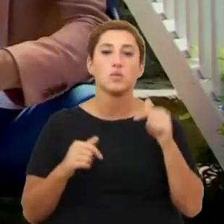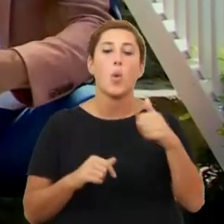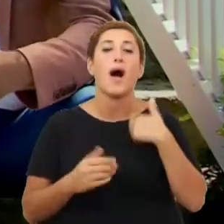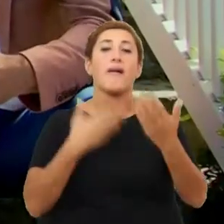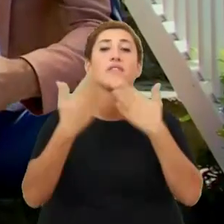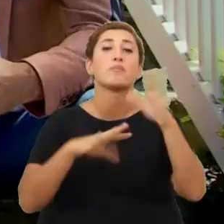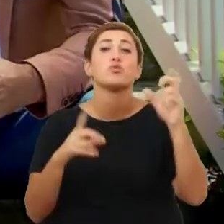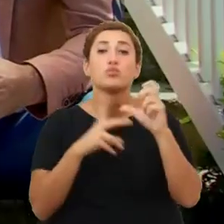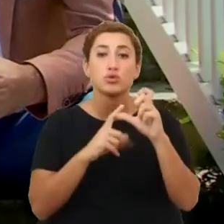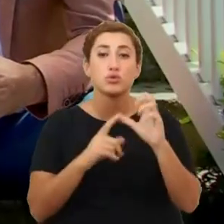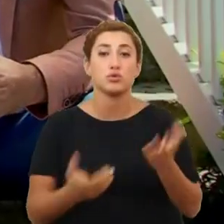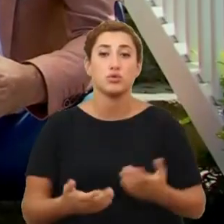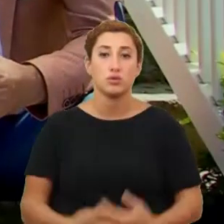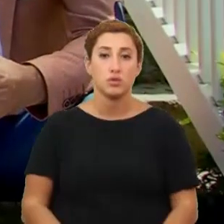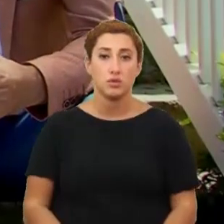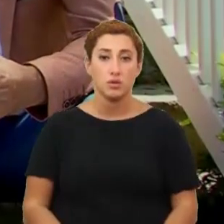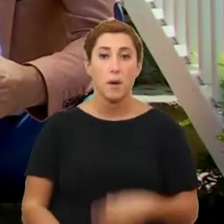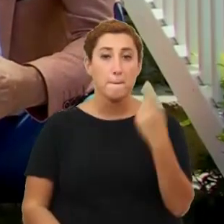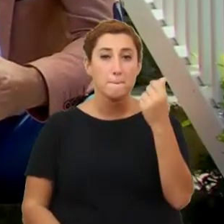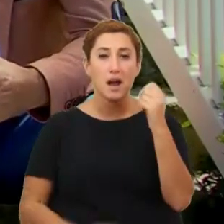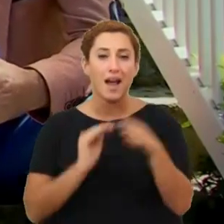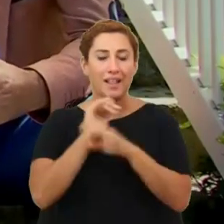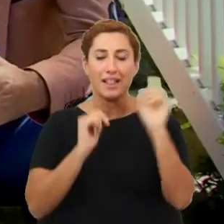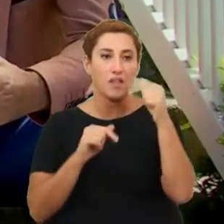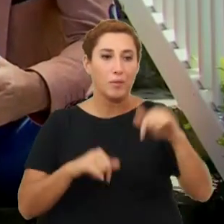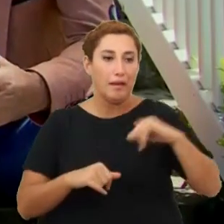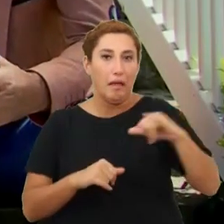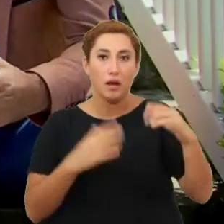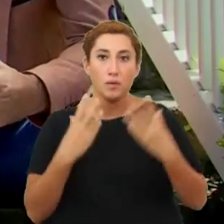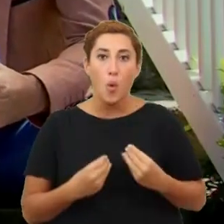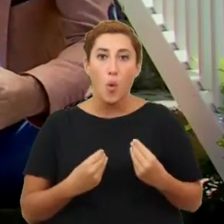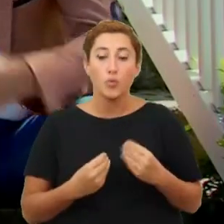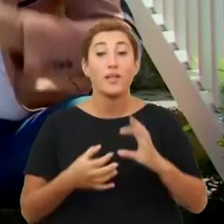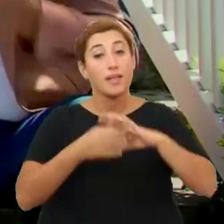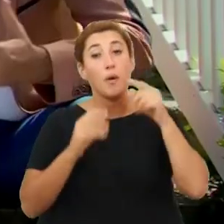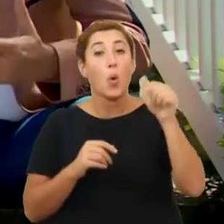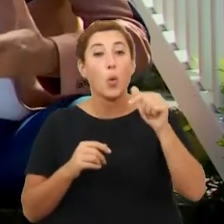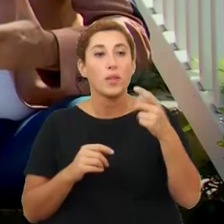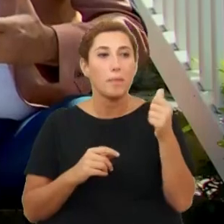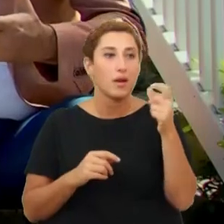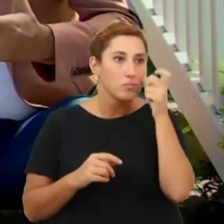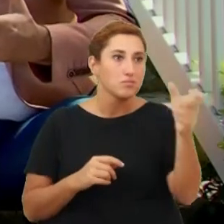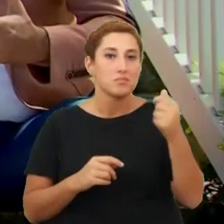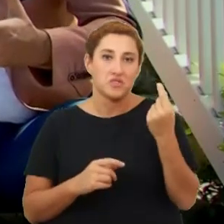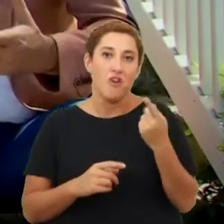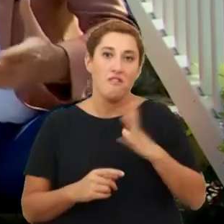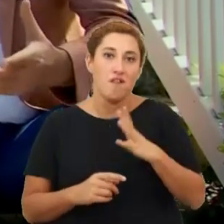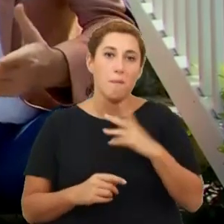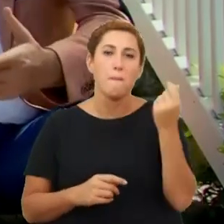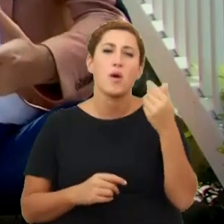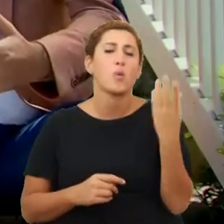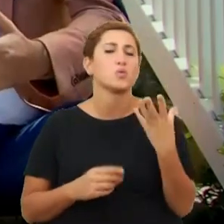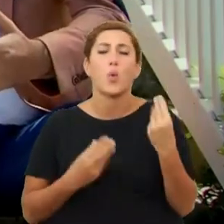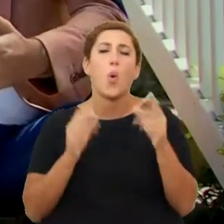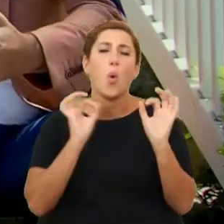ondan bahsetmiyorum Şükrü. Paraya hayatında ilk defa bu kadar yaklaştı. Demek ki onun da zaafı varmış paraya karşı. Para